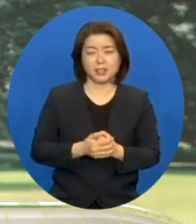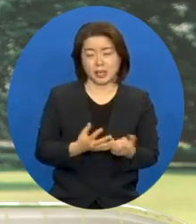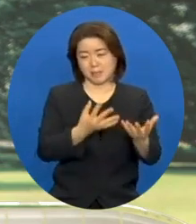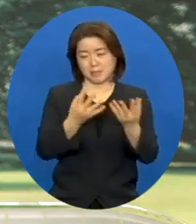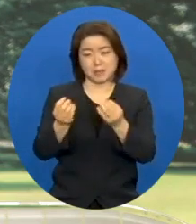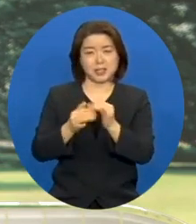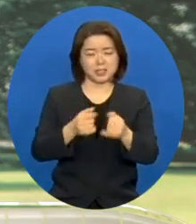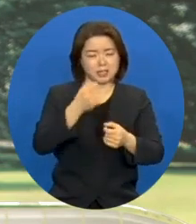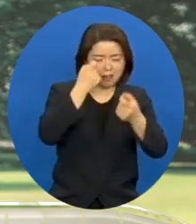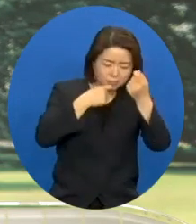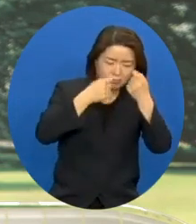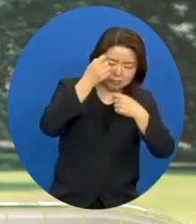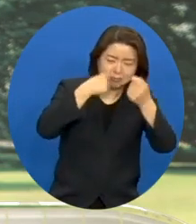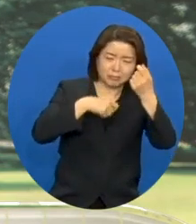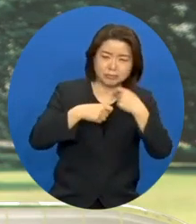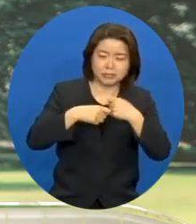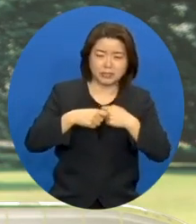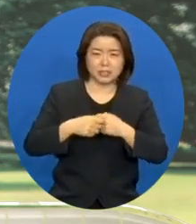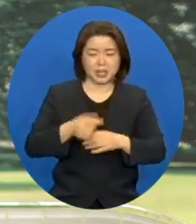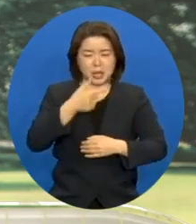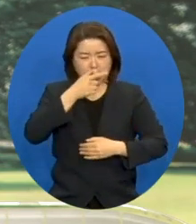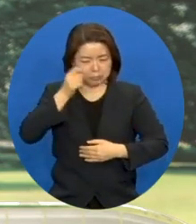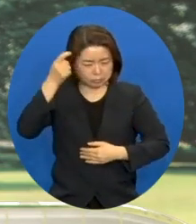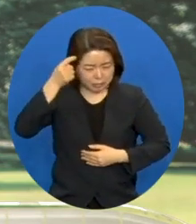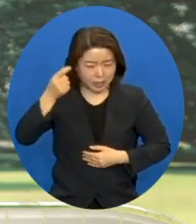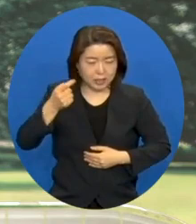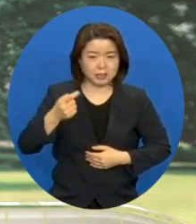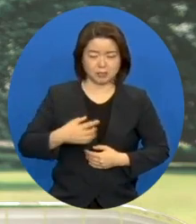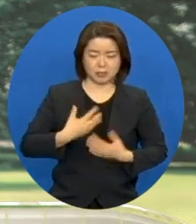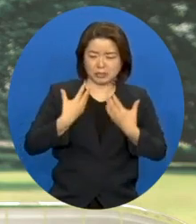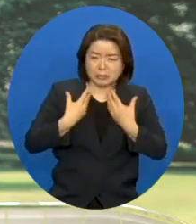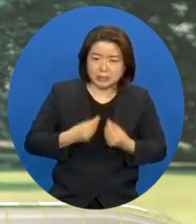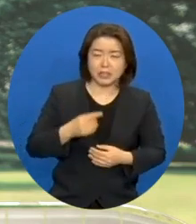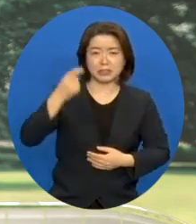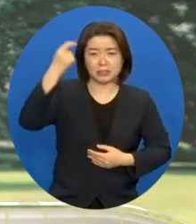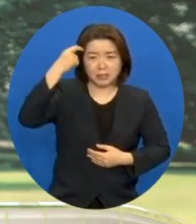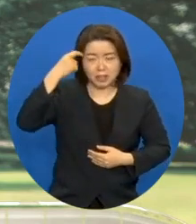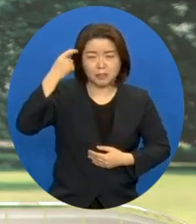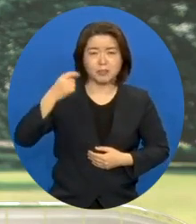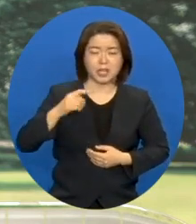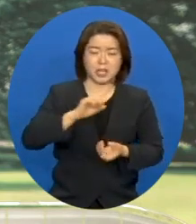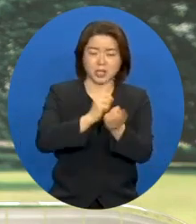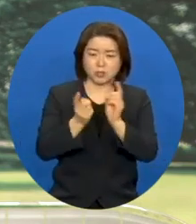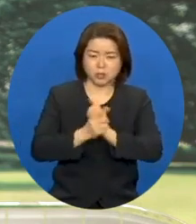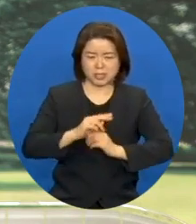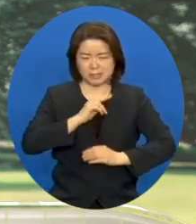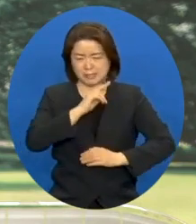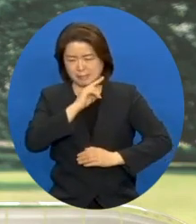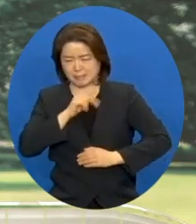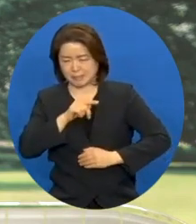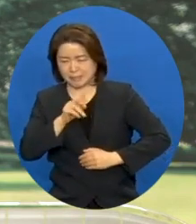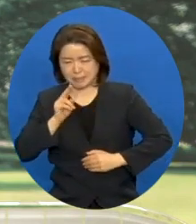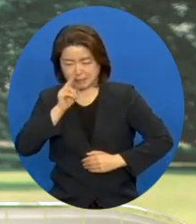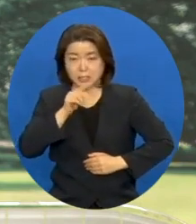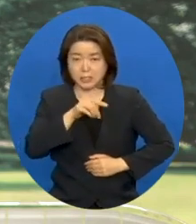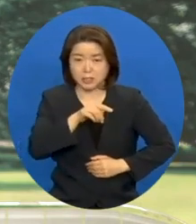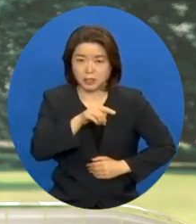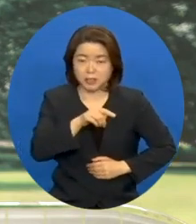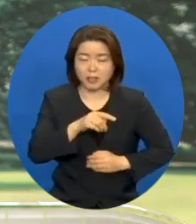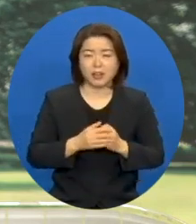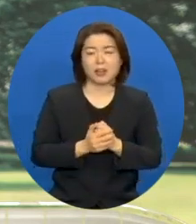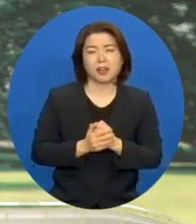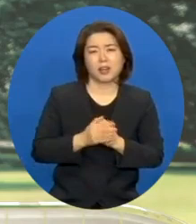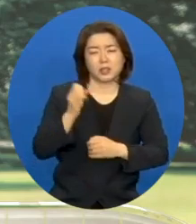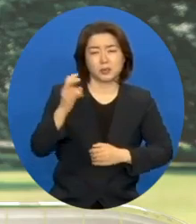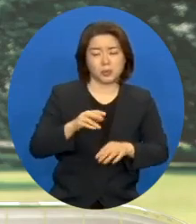울고 불고 열등감, 좌절감, 그리고 서로에 대한 시기와 질투, 그리고 정말